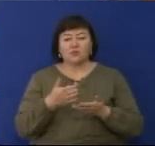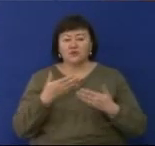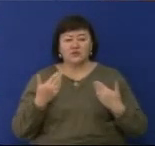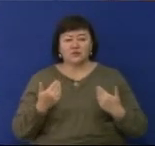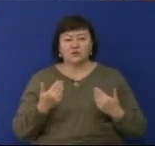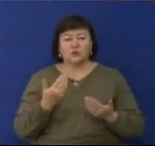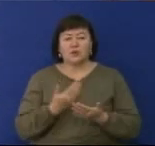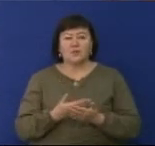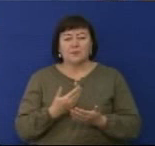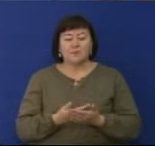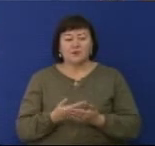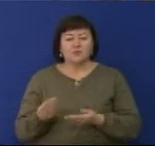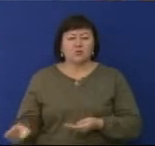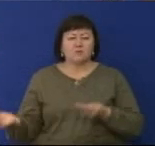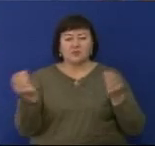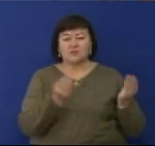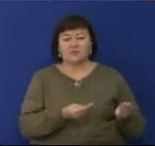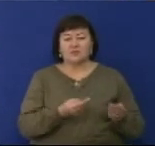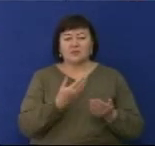2 года